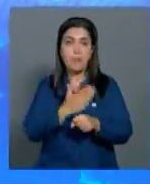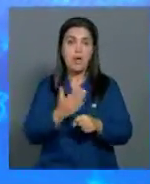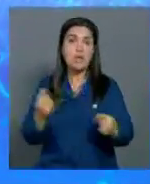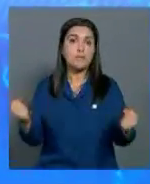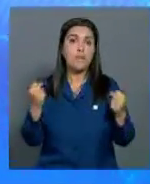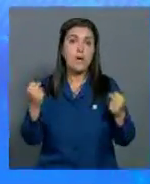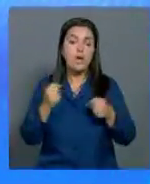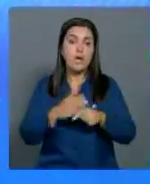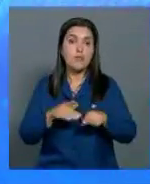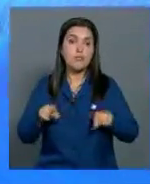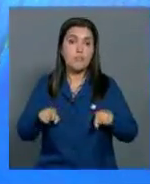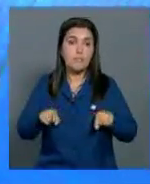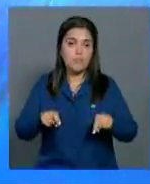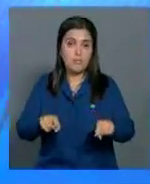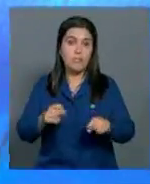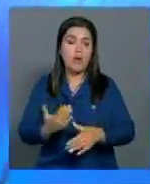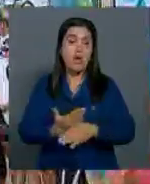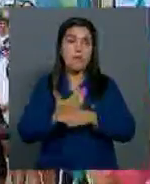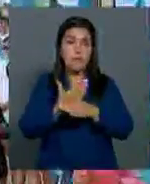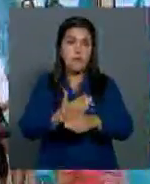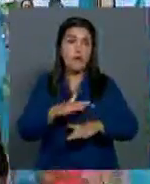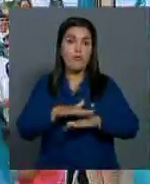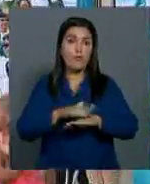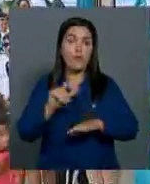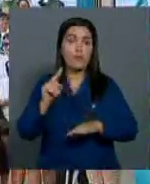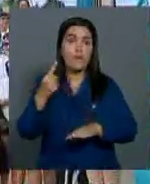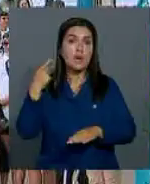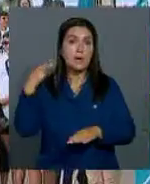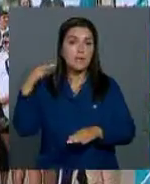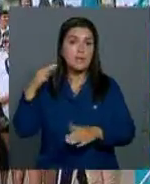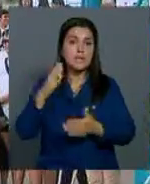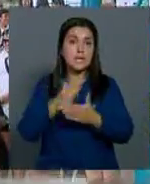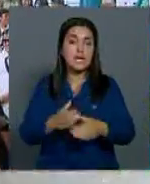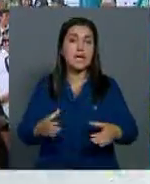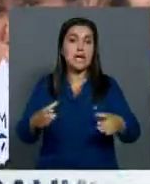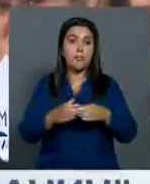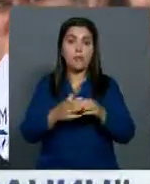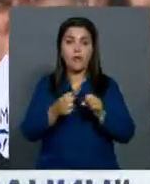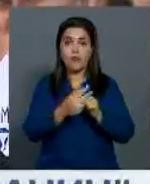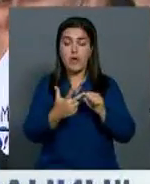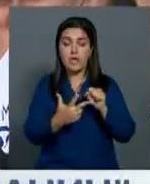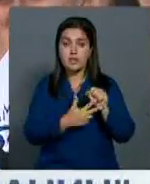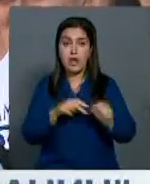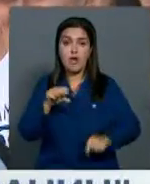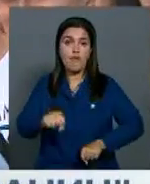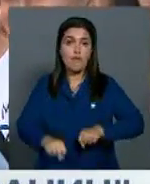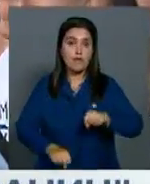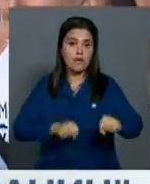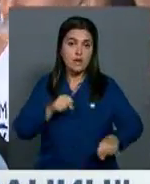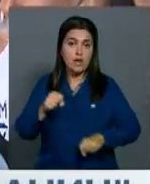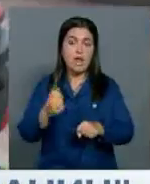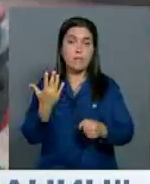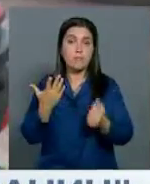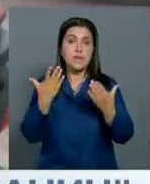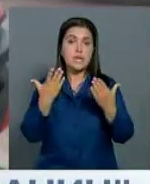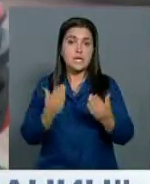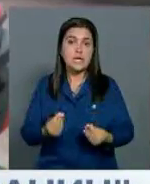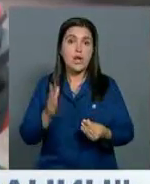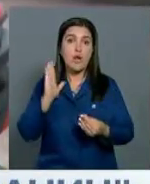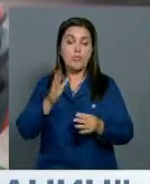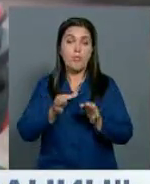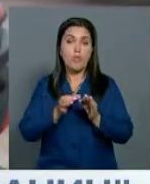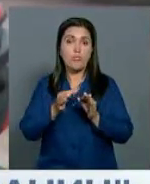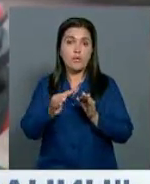спортсменов. Пробег организован при поддержке фонда первого президента, лидера нации. Команда в составе 18 велосипедистов в течение 5 дней